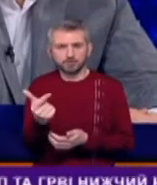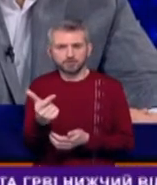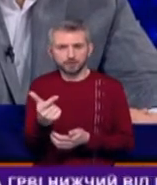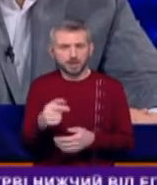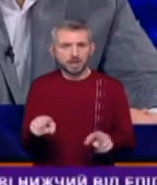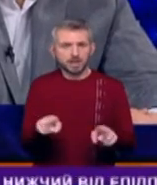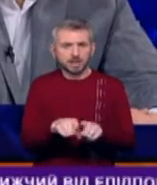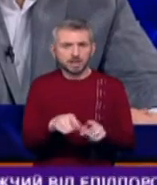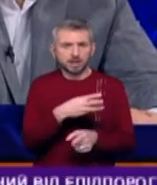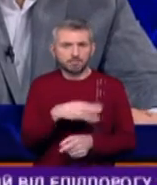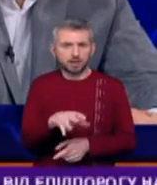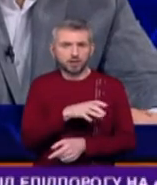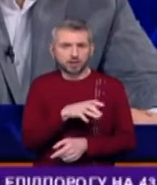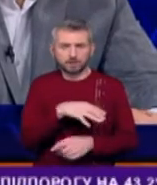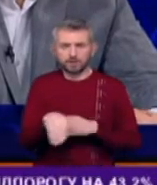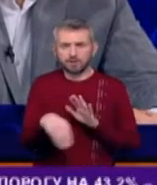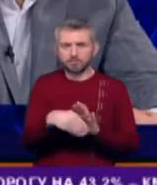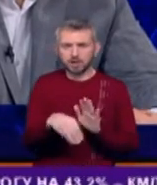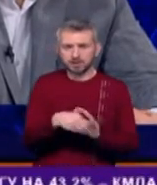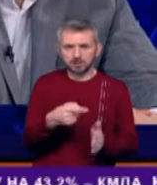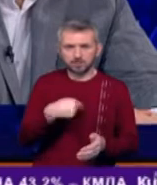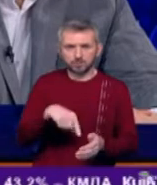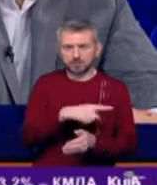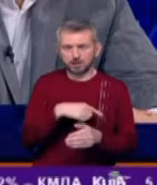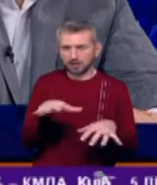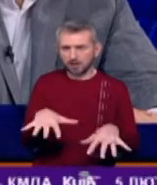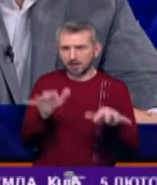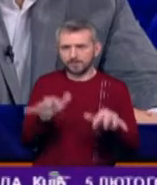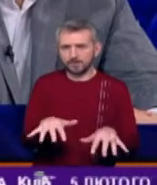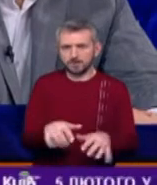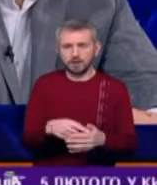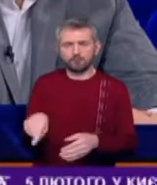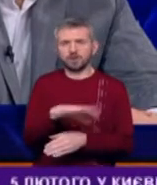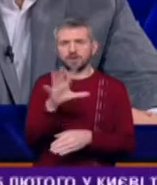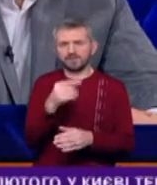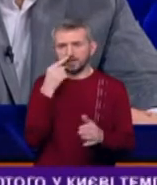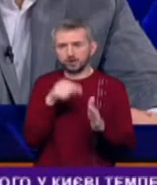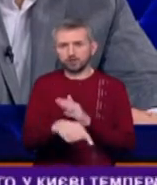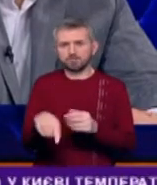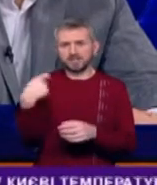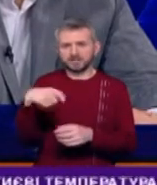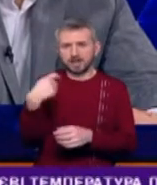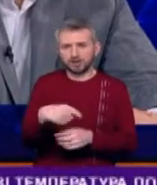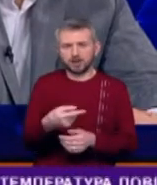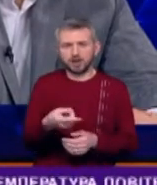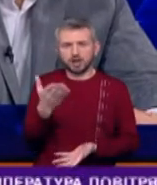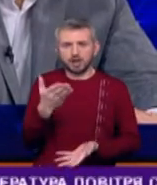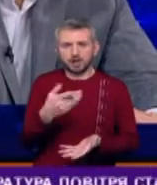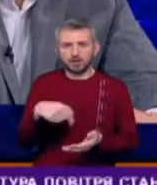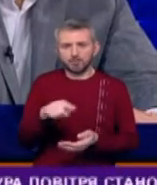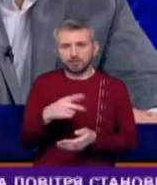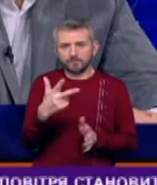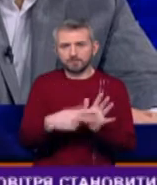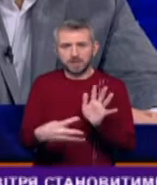нас хабарників і вони всі лізуть в президенти, і тому вам ось вам